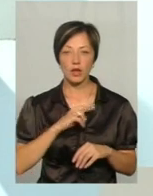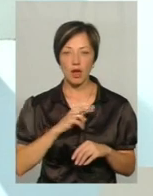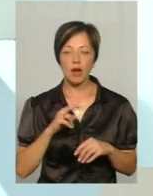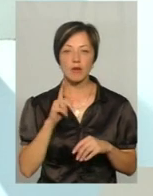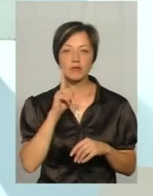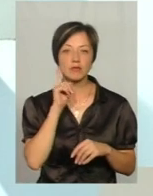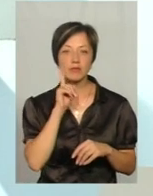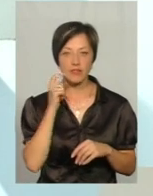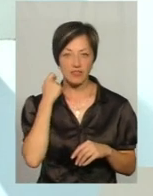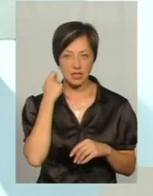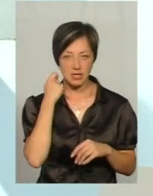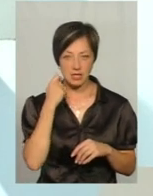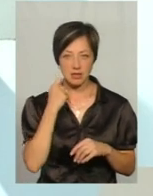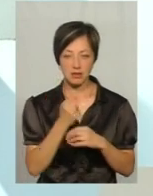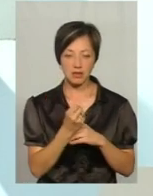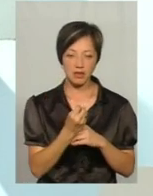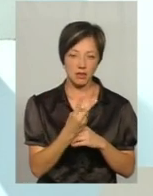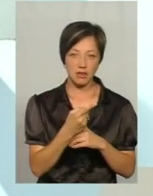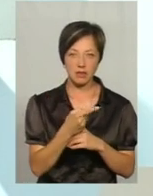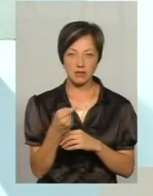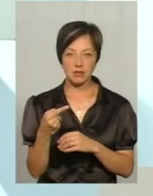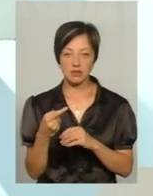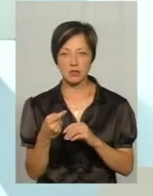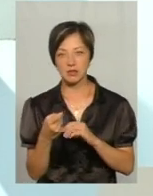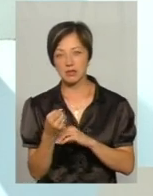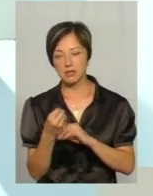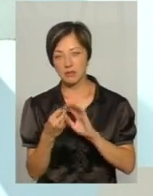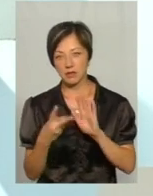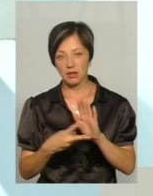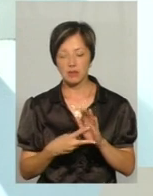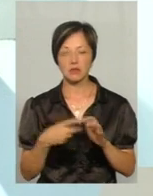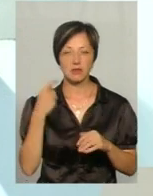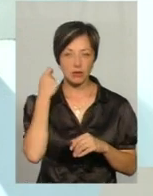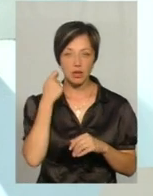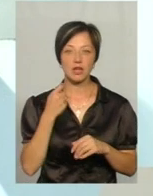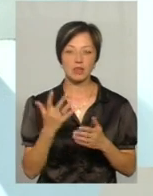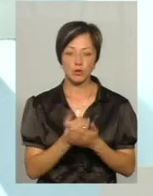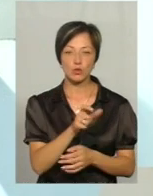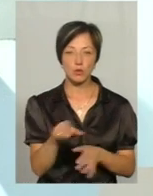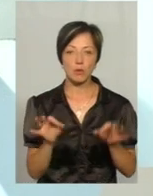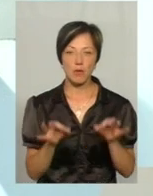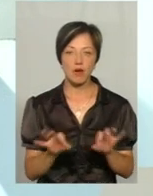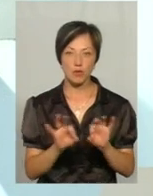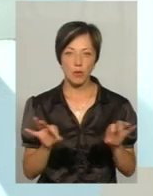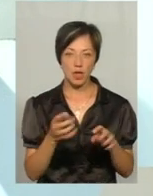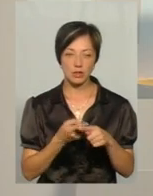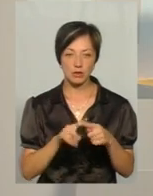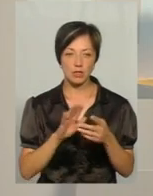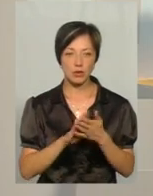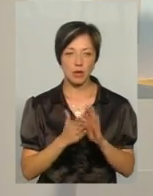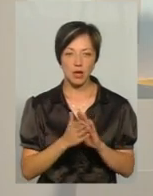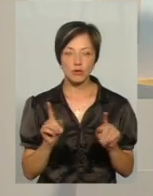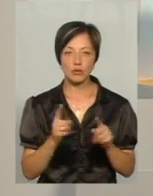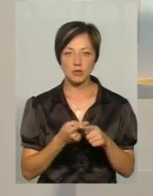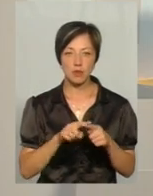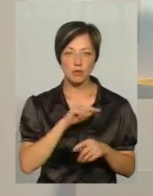підлітковому віці. І сподіваюся, що коли діти досягнуть підліткового віці, знайдуться люди, які їм правильно пояснять цю ситуацію, щоб